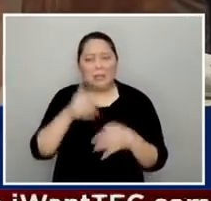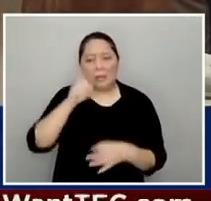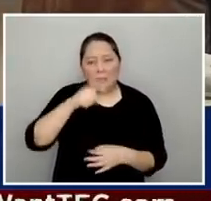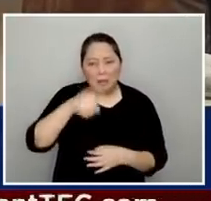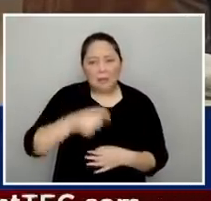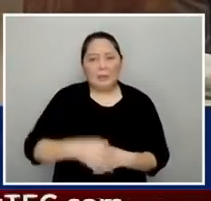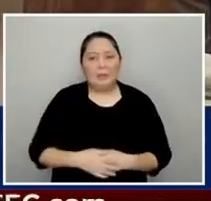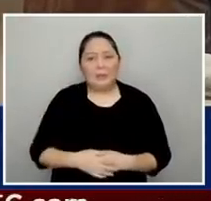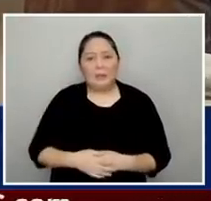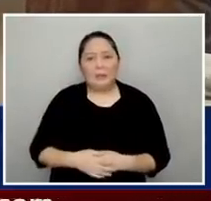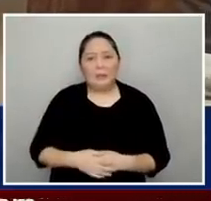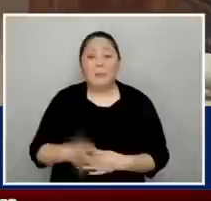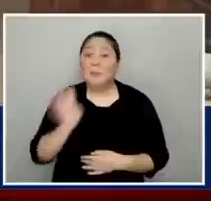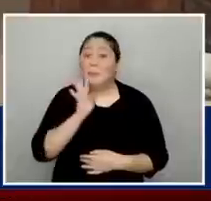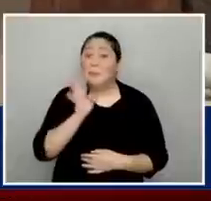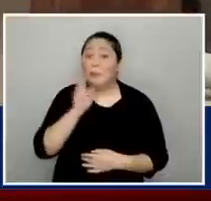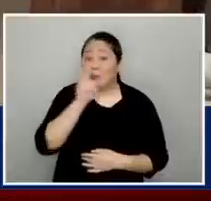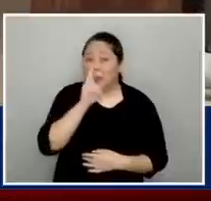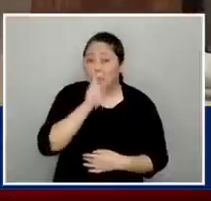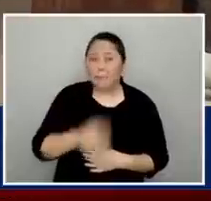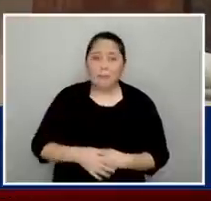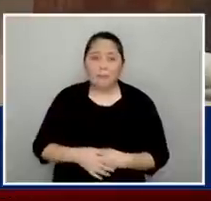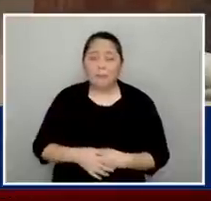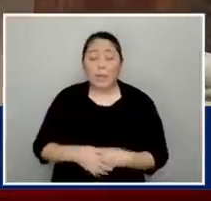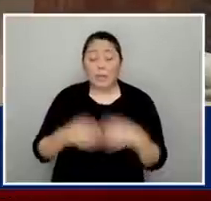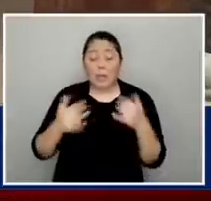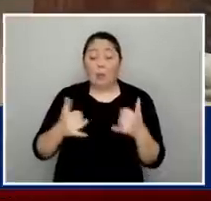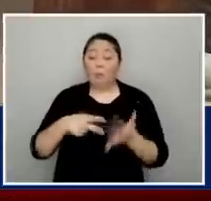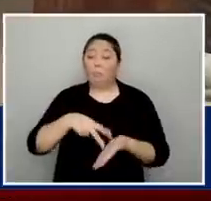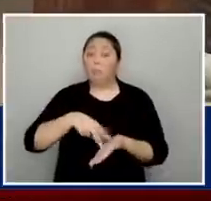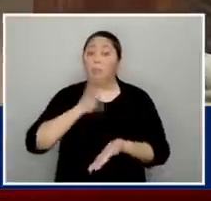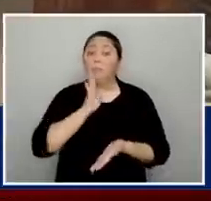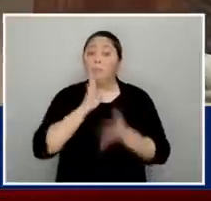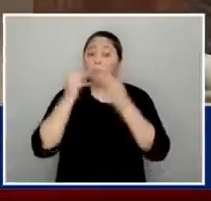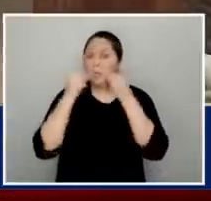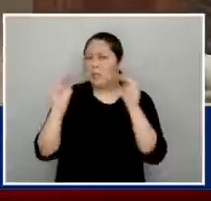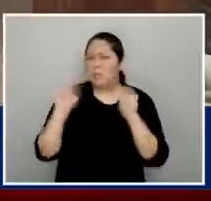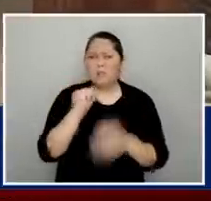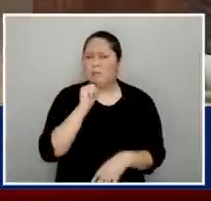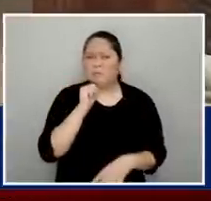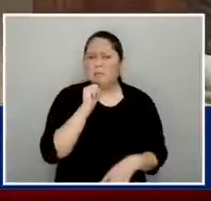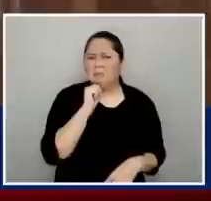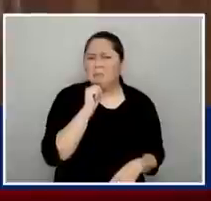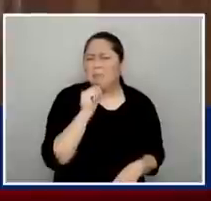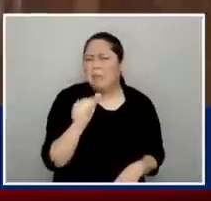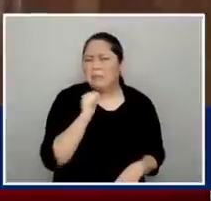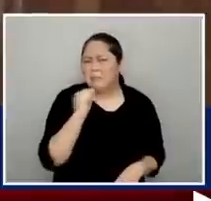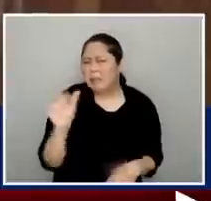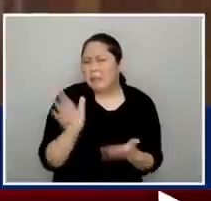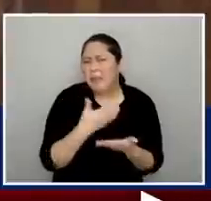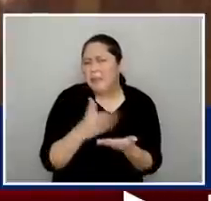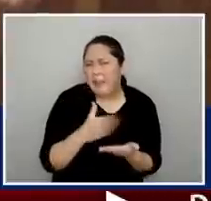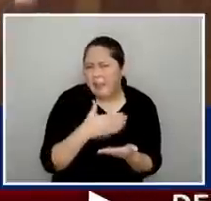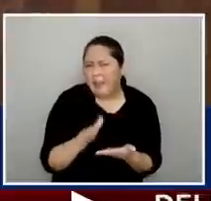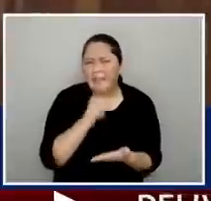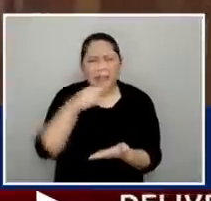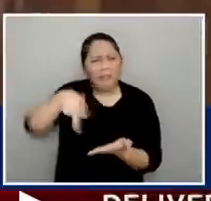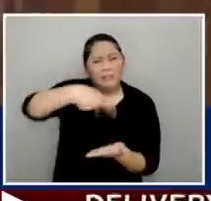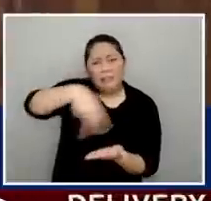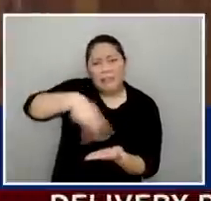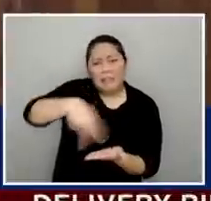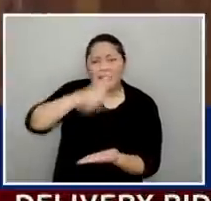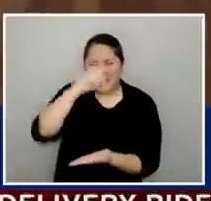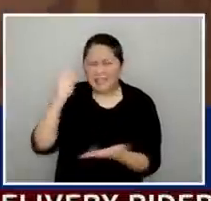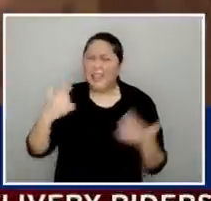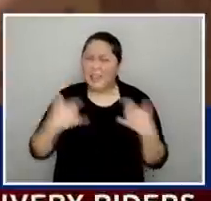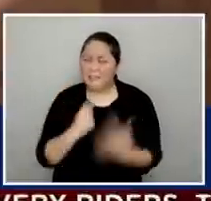Dele pod me mukanta. Kay seryoso ang atong problema karon. Korupsyon,